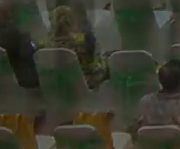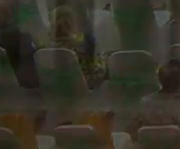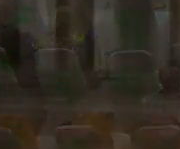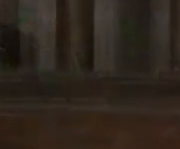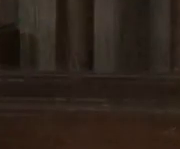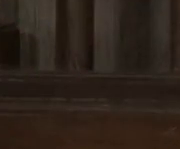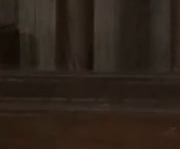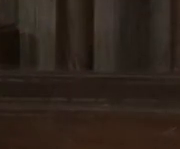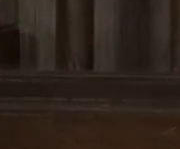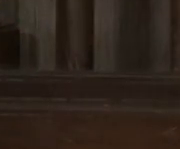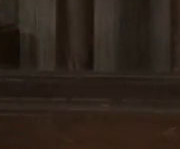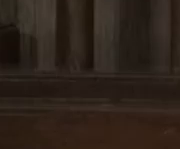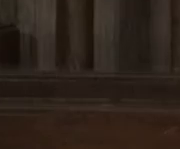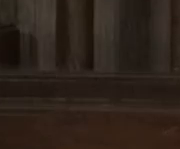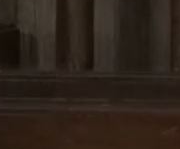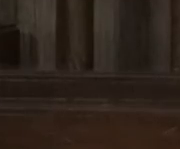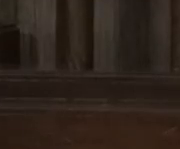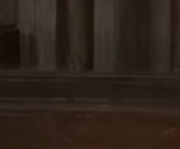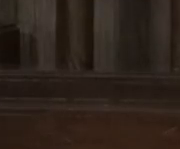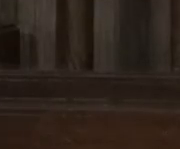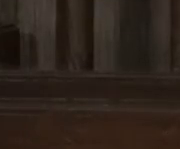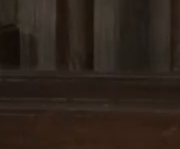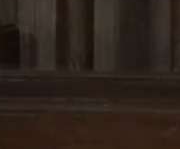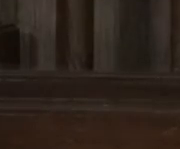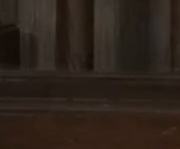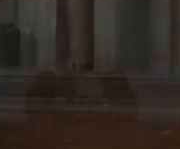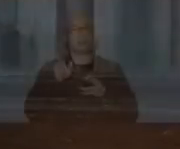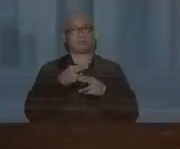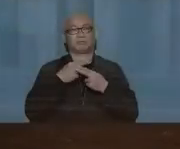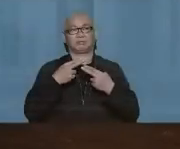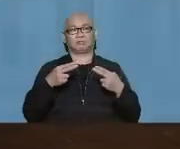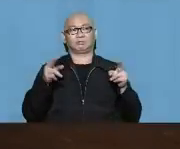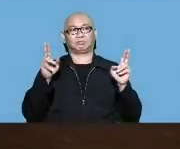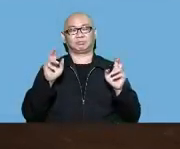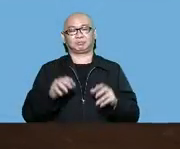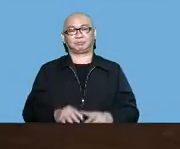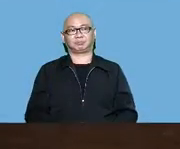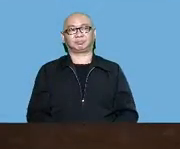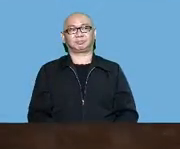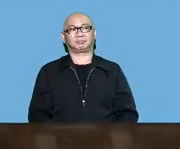Hadirin yang berbahagia, terimalah persembahan lagu I Believe I Can Fly.